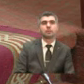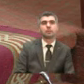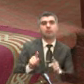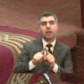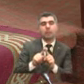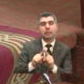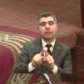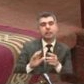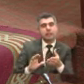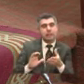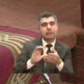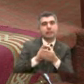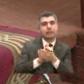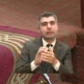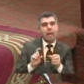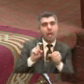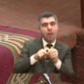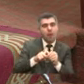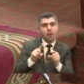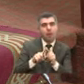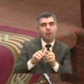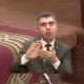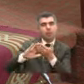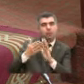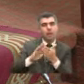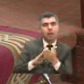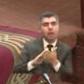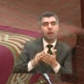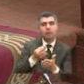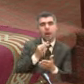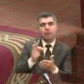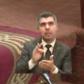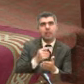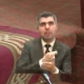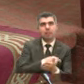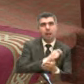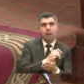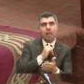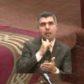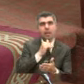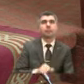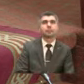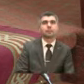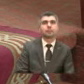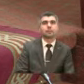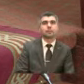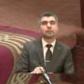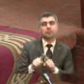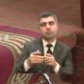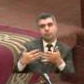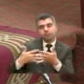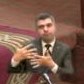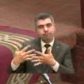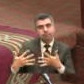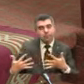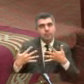تعاون مع الجمعيات بكل من فرنسا من إسبانيا من إيطاليا، بالإضافة على التعاون الاتفاقي والتعاون القضائي